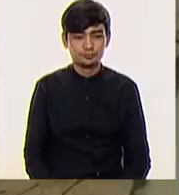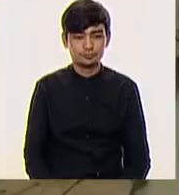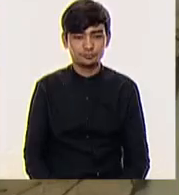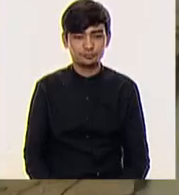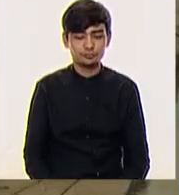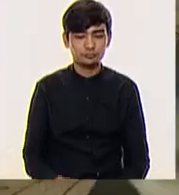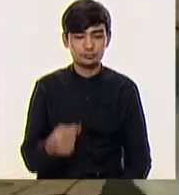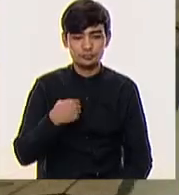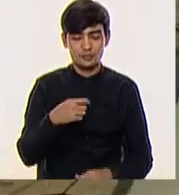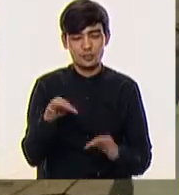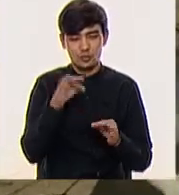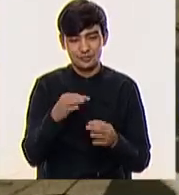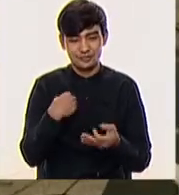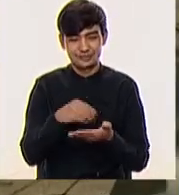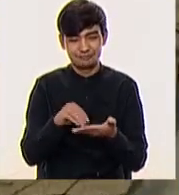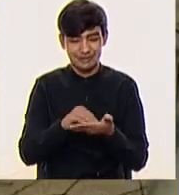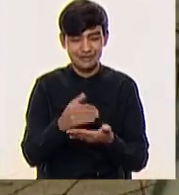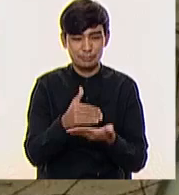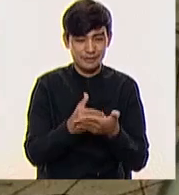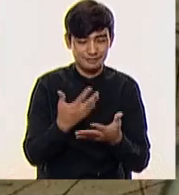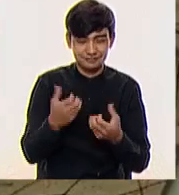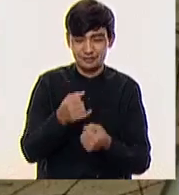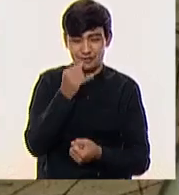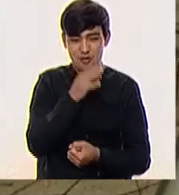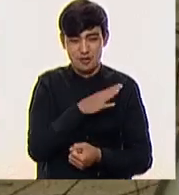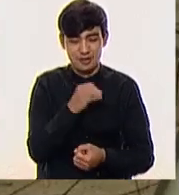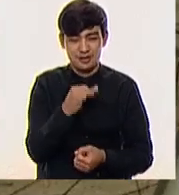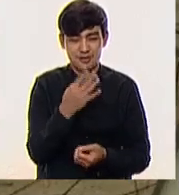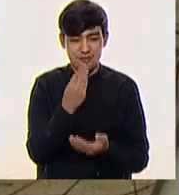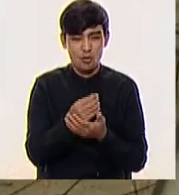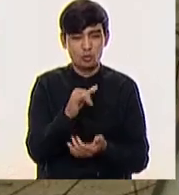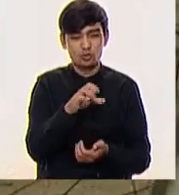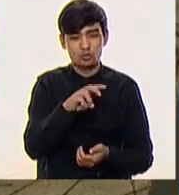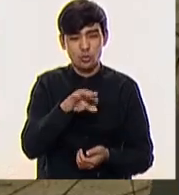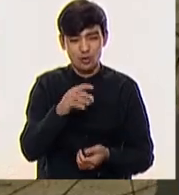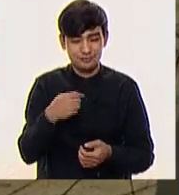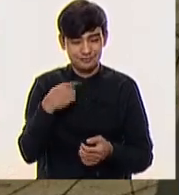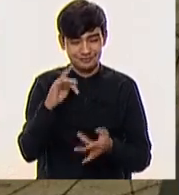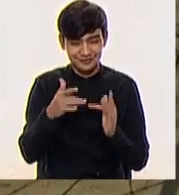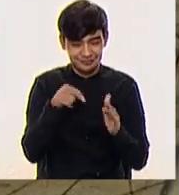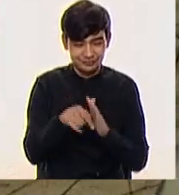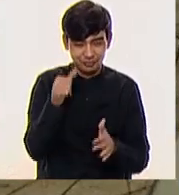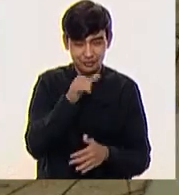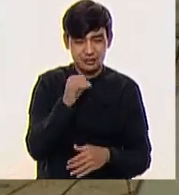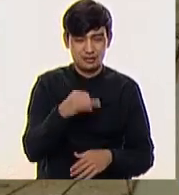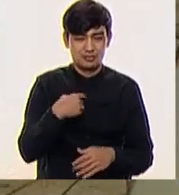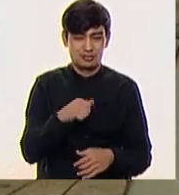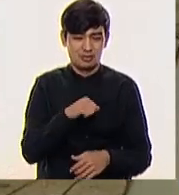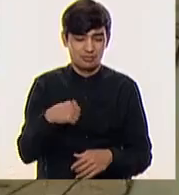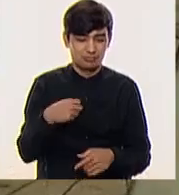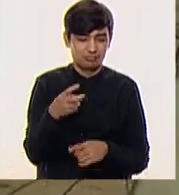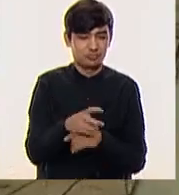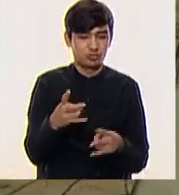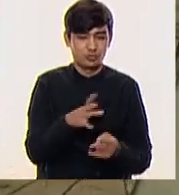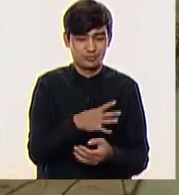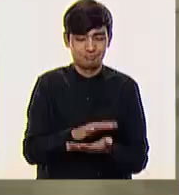Мне не получилось определить список, а именно определенную услугу. И, соответственно, мне пришлось уже прийти физически сюда,